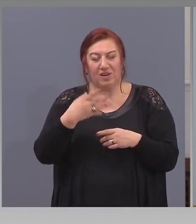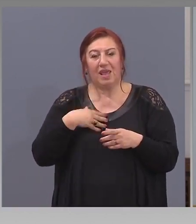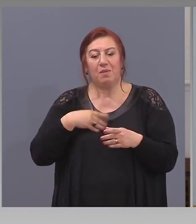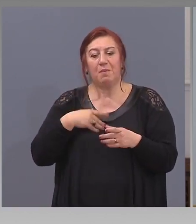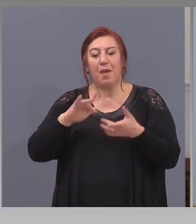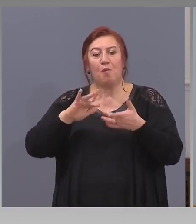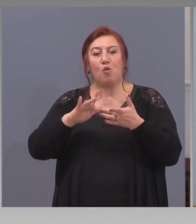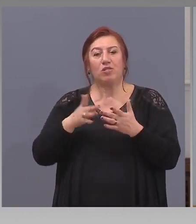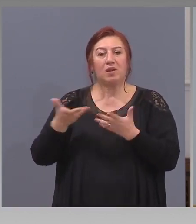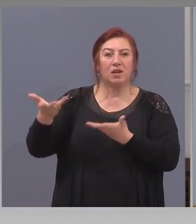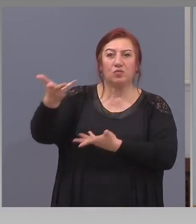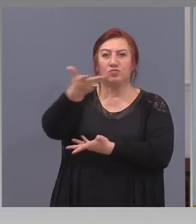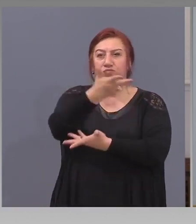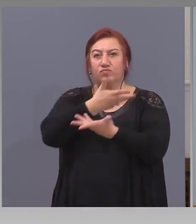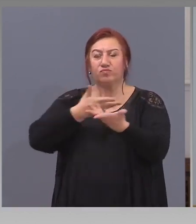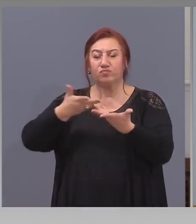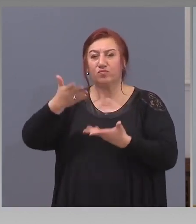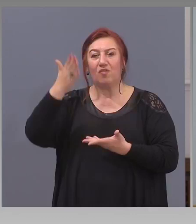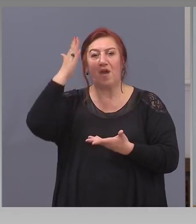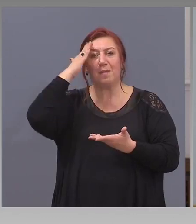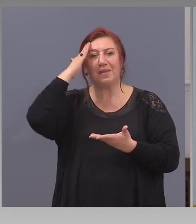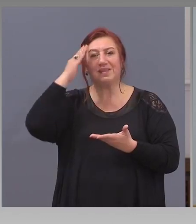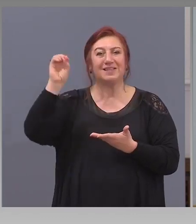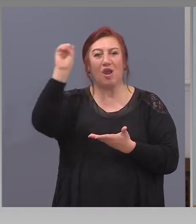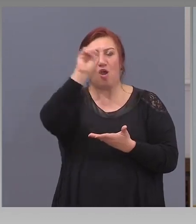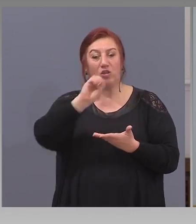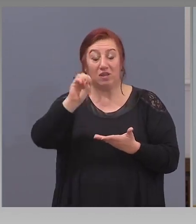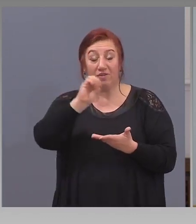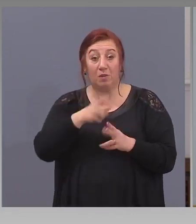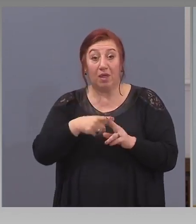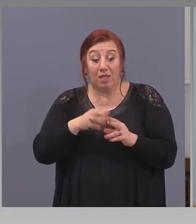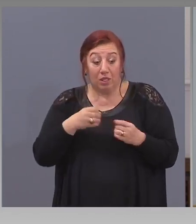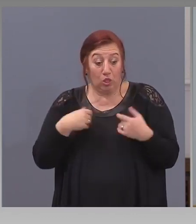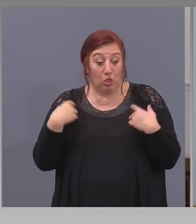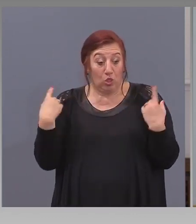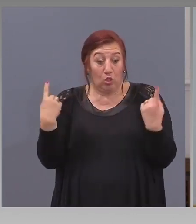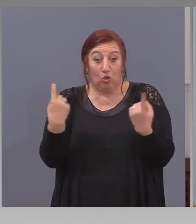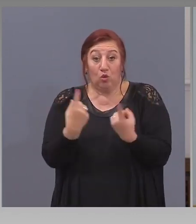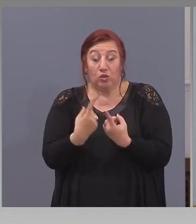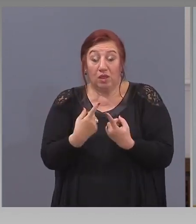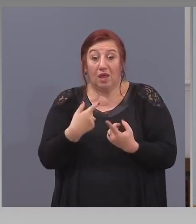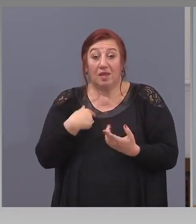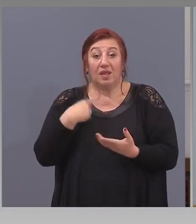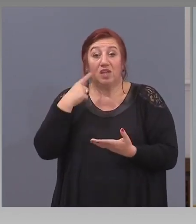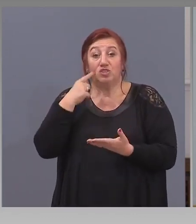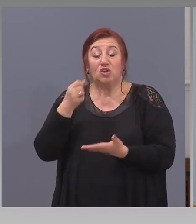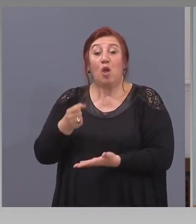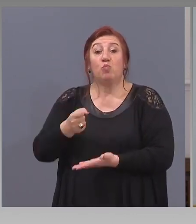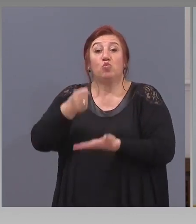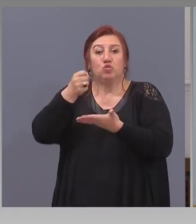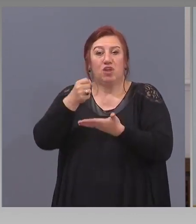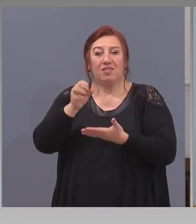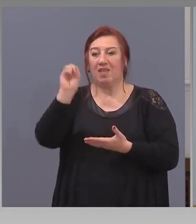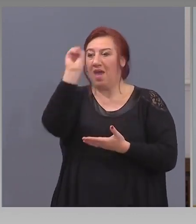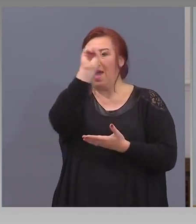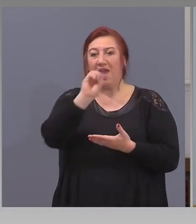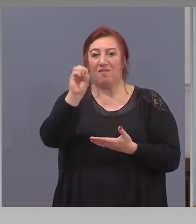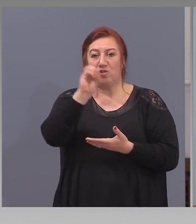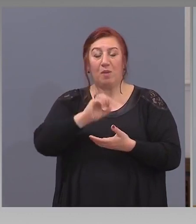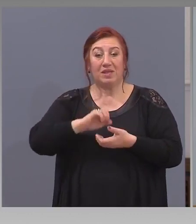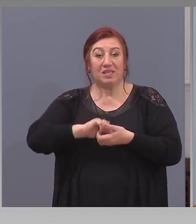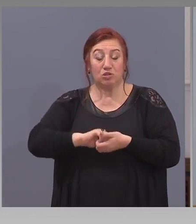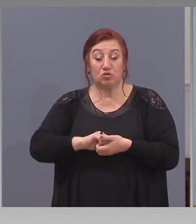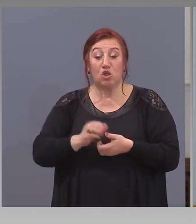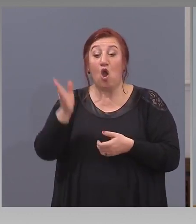интернет става. Но ние нямаме прият бюджет. Нашият бюджет на Европейския съюз, новия, не е